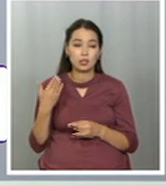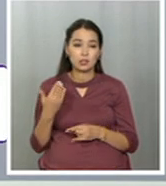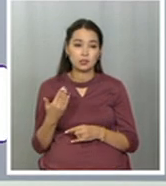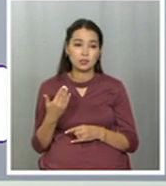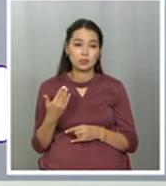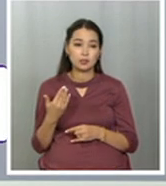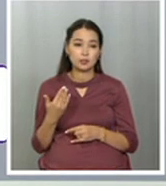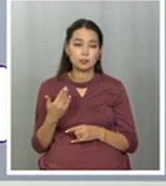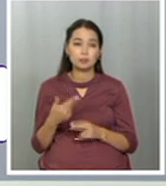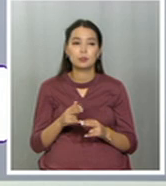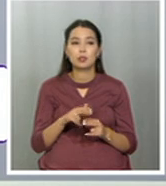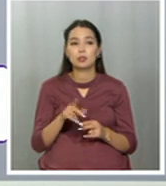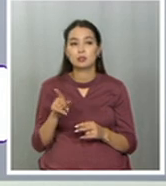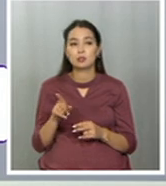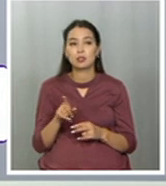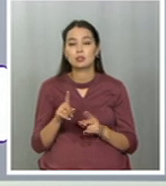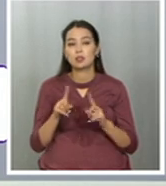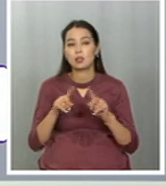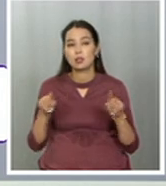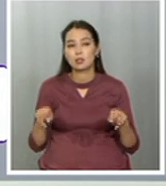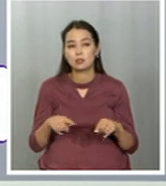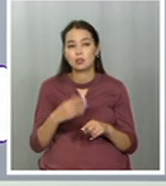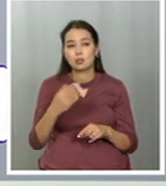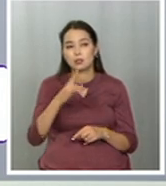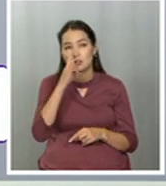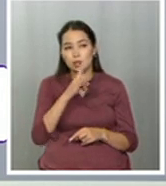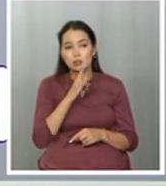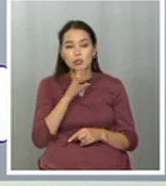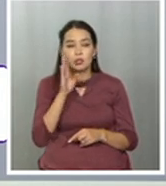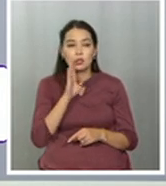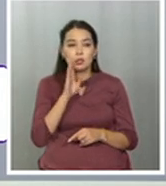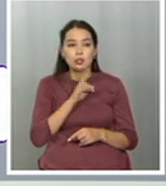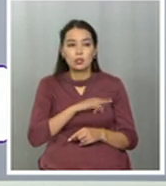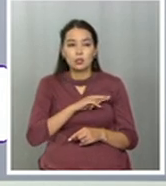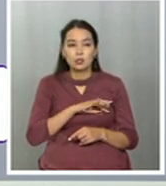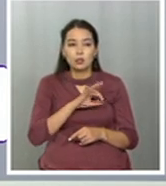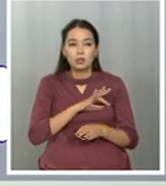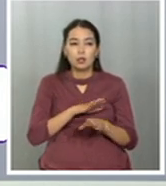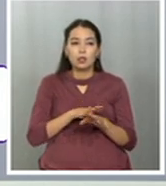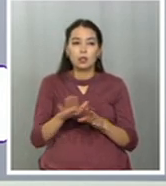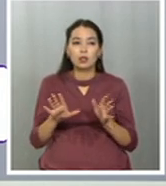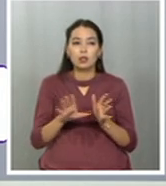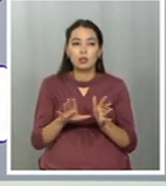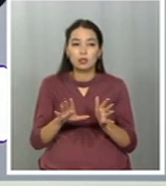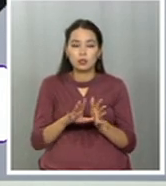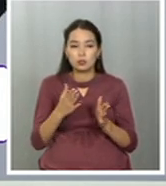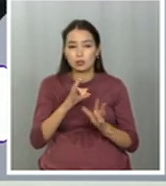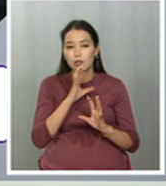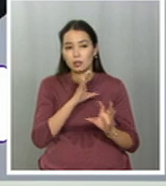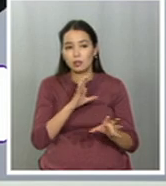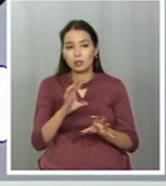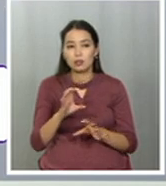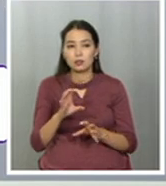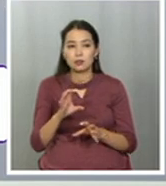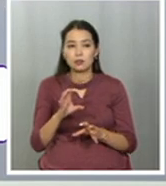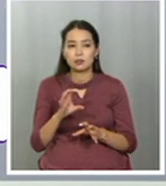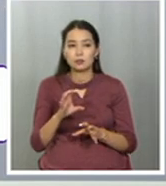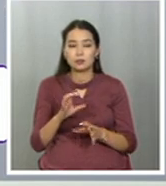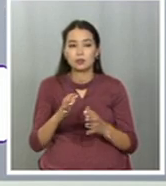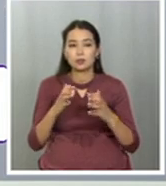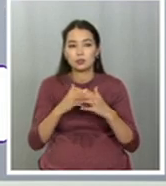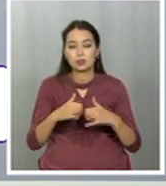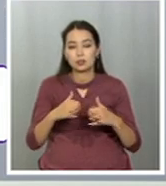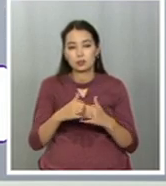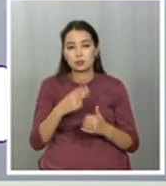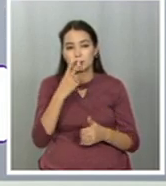мына берілген карта бойынша Қазақстанда су ресурстарын пайдалану арқылы электр энергиясын қамтамасыз етуге талдау жасап көрейік.